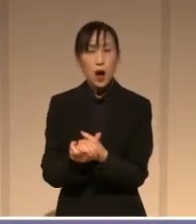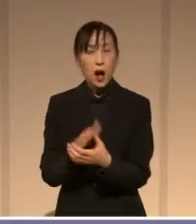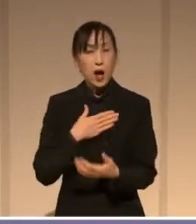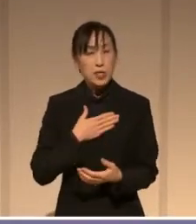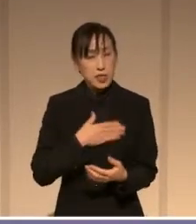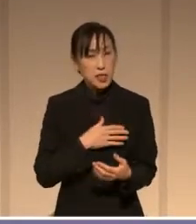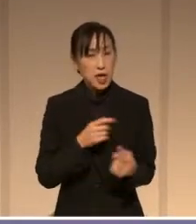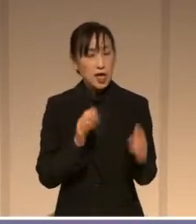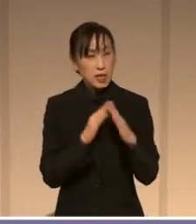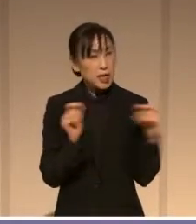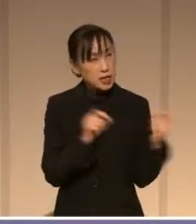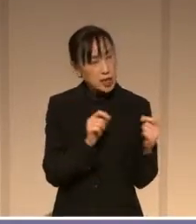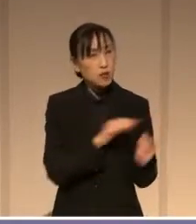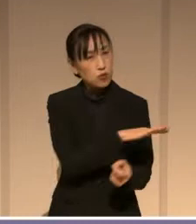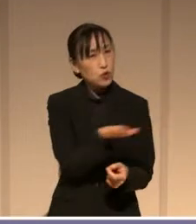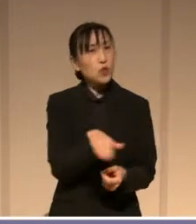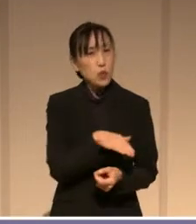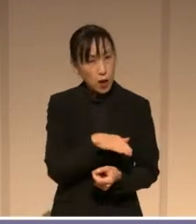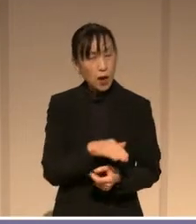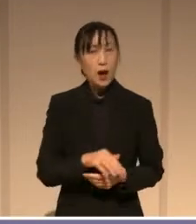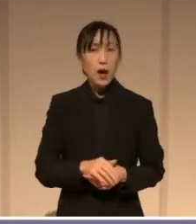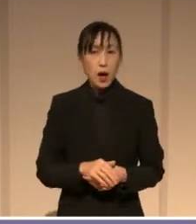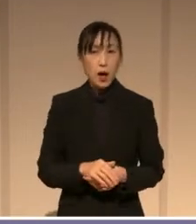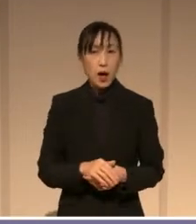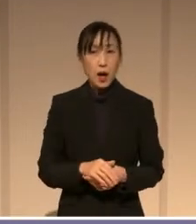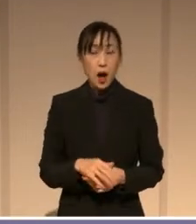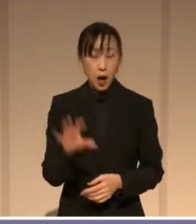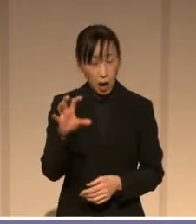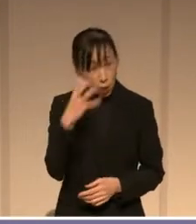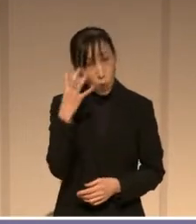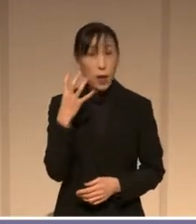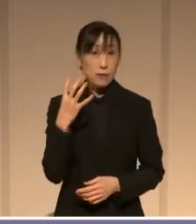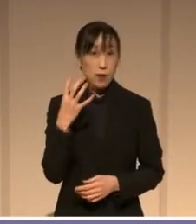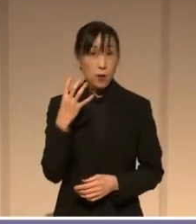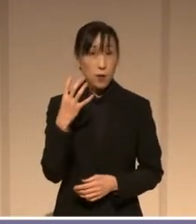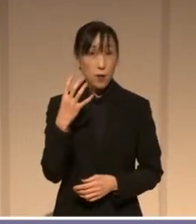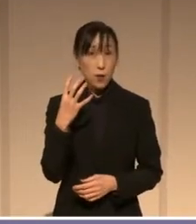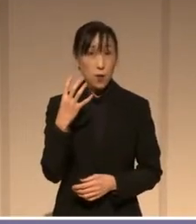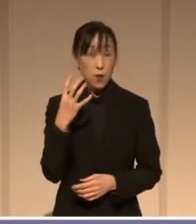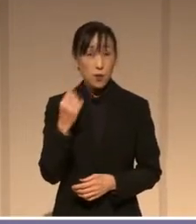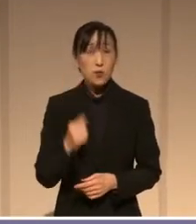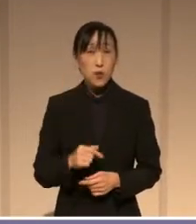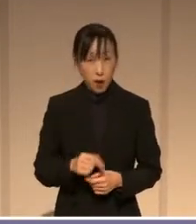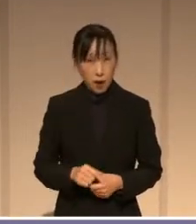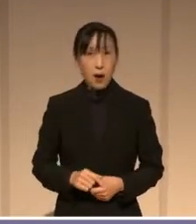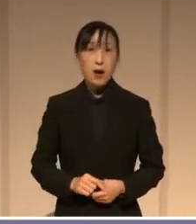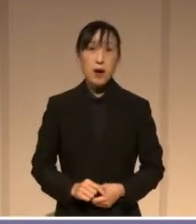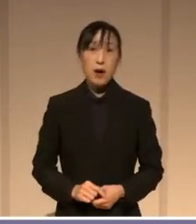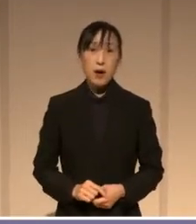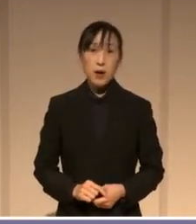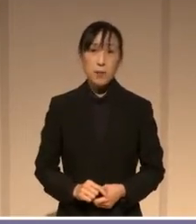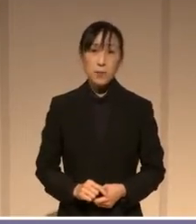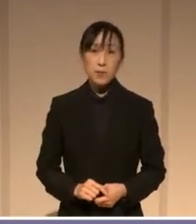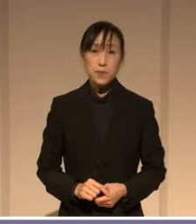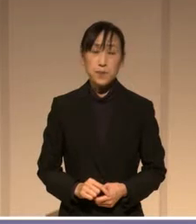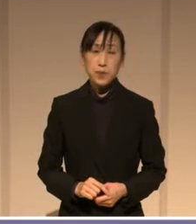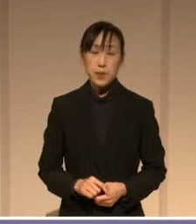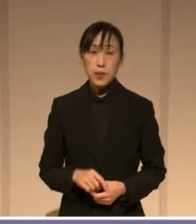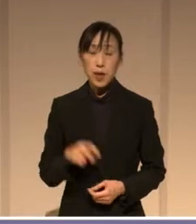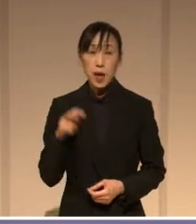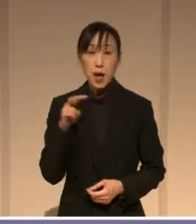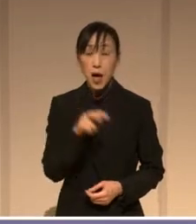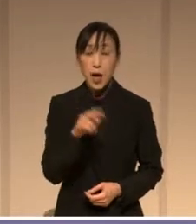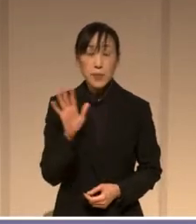とかもそうだったんですけどにすごくかっこよかったよーっていう声と同時にそう見ていなかった人たちから